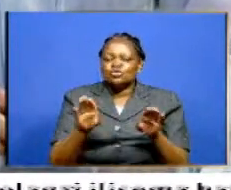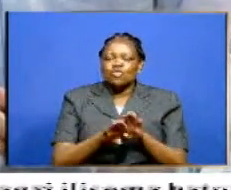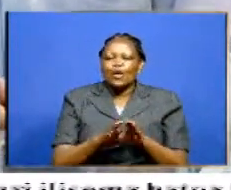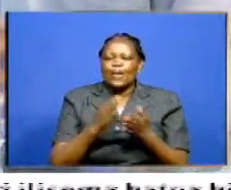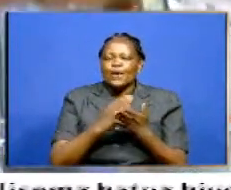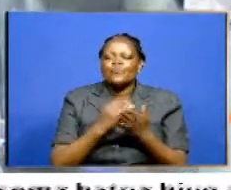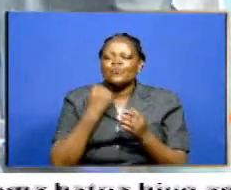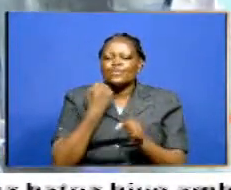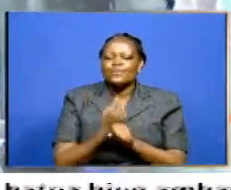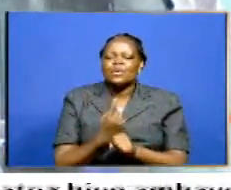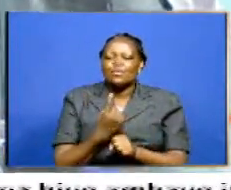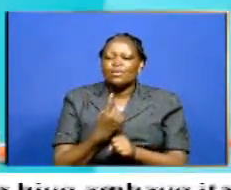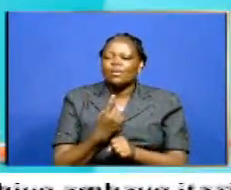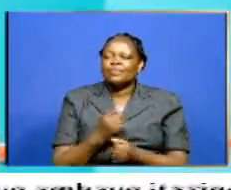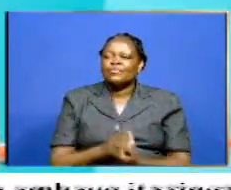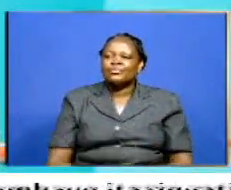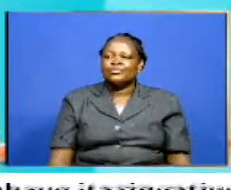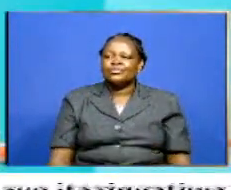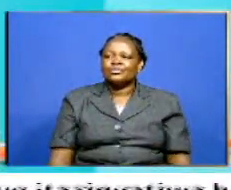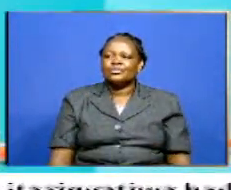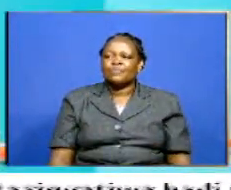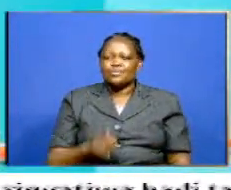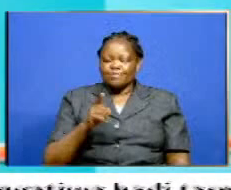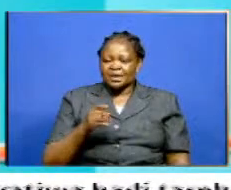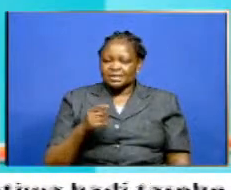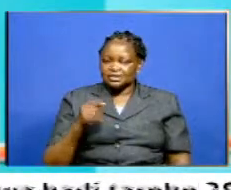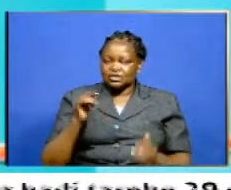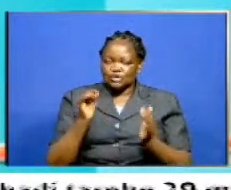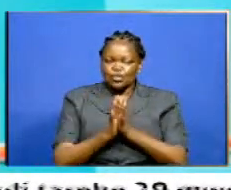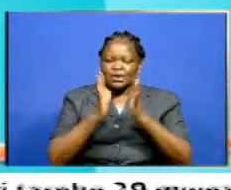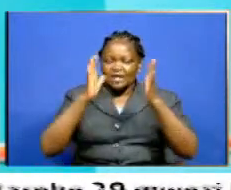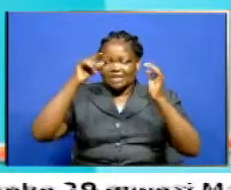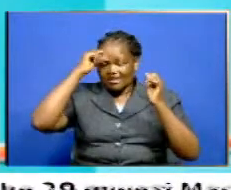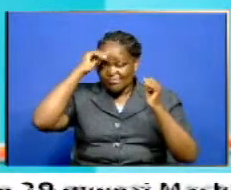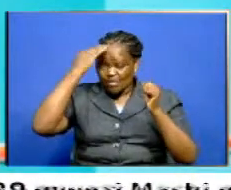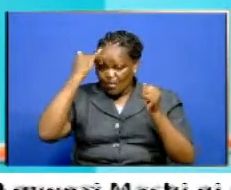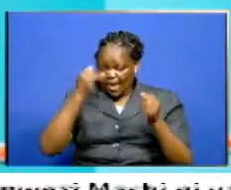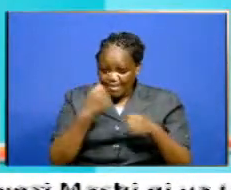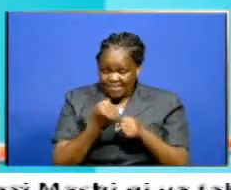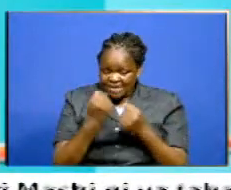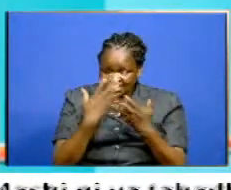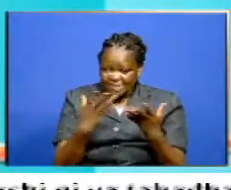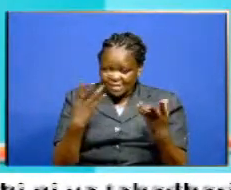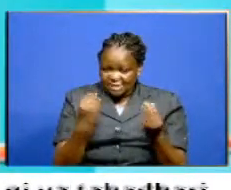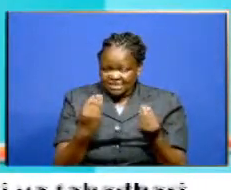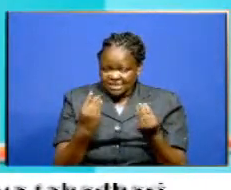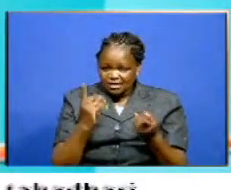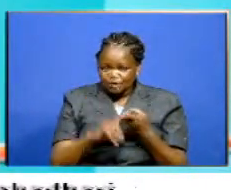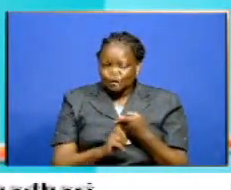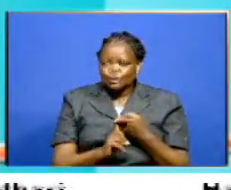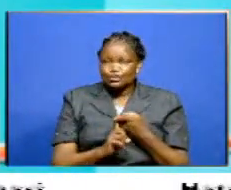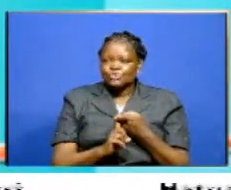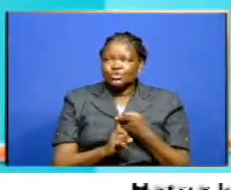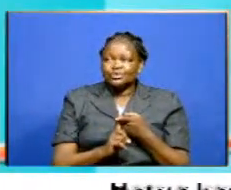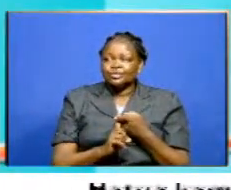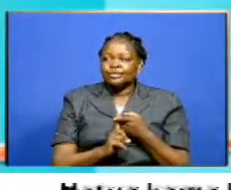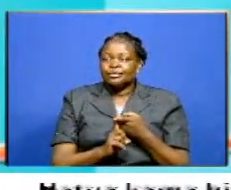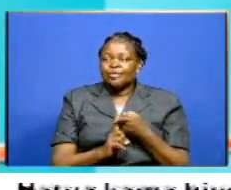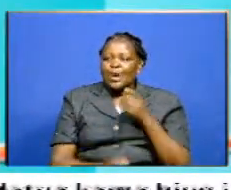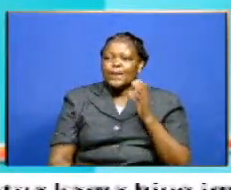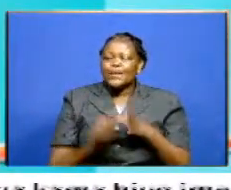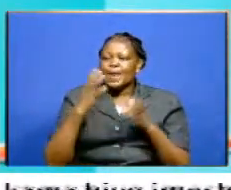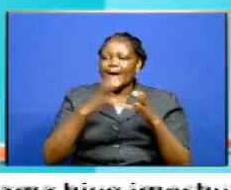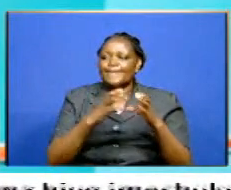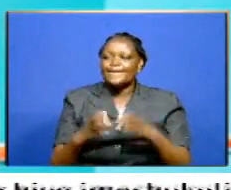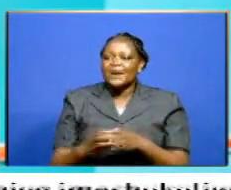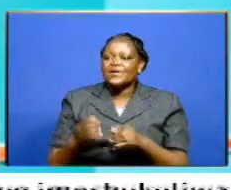yake. Lazima tupatie serikali heko kwa kuweza kurahisisha njia za kubuni makampuni.